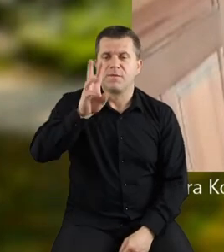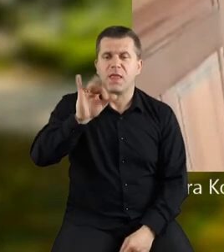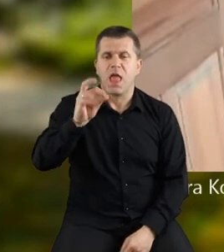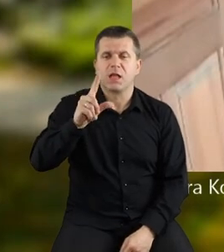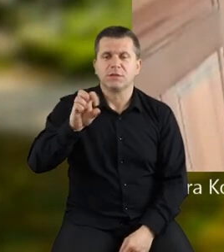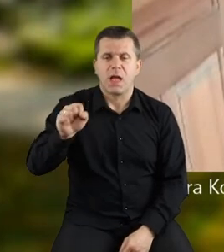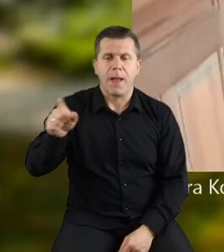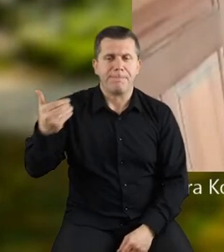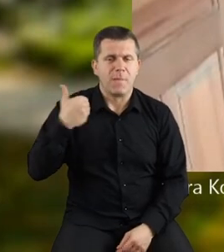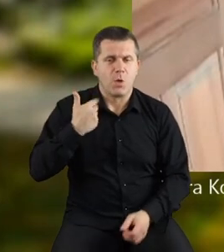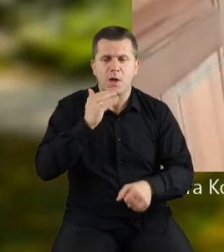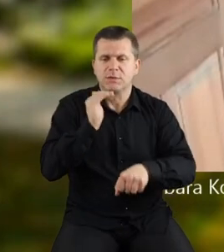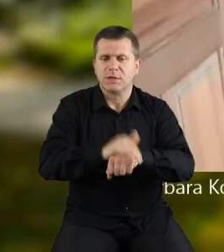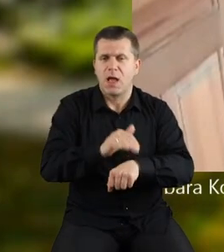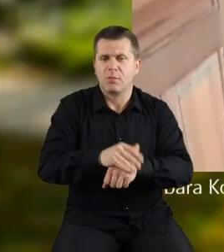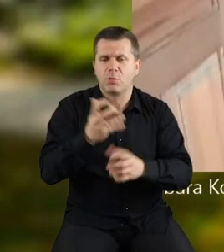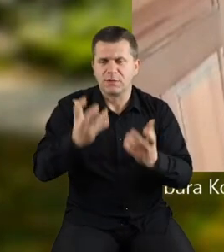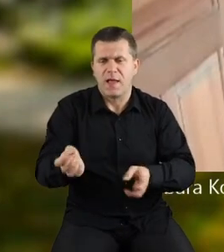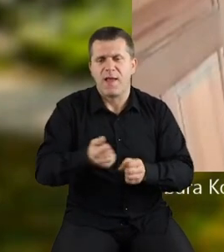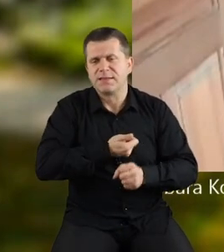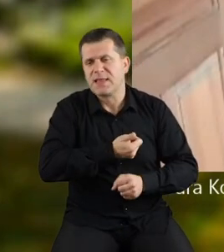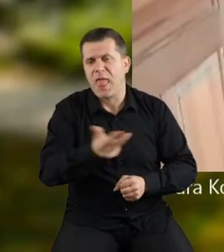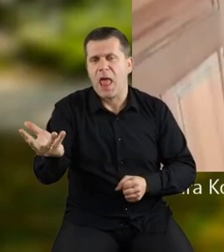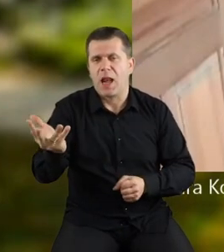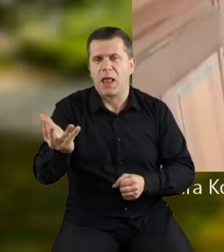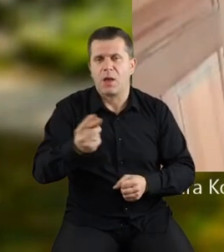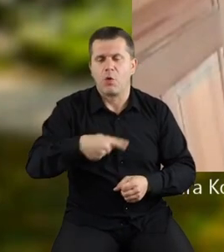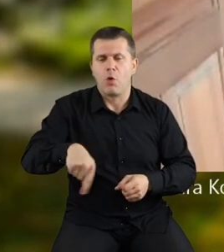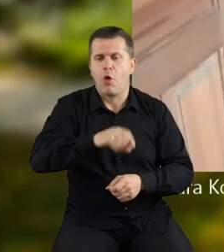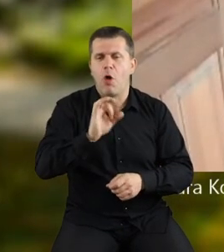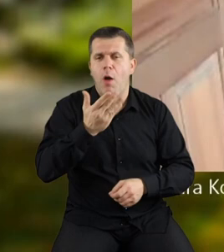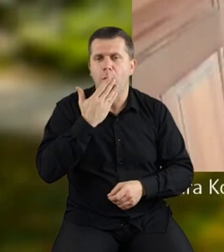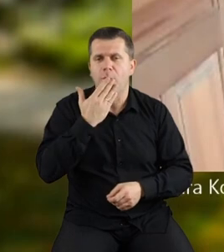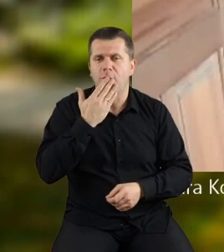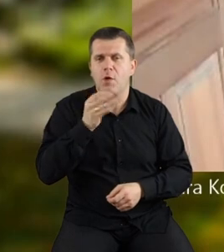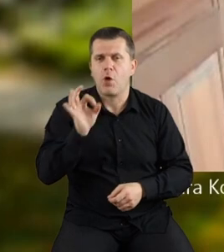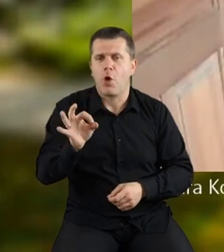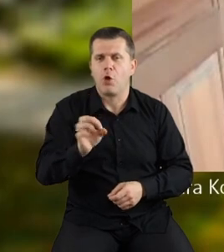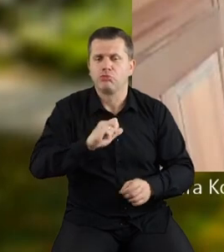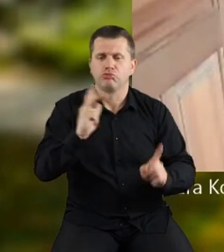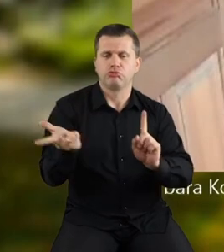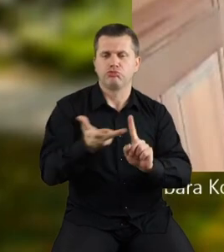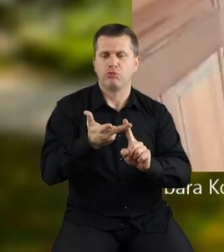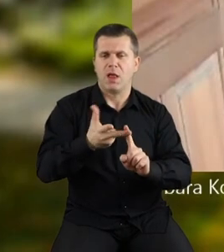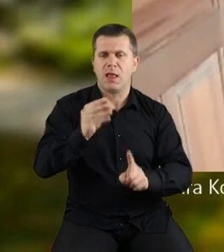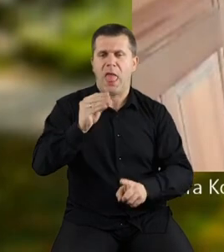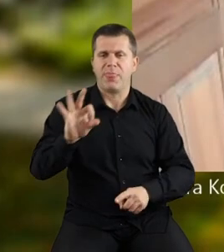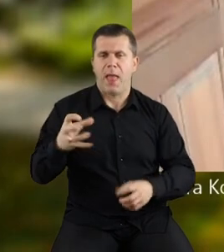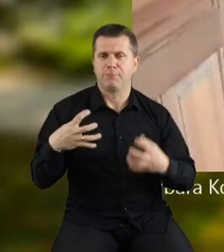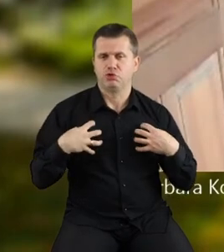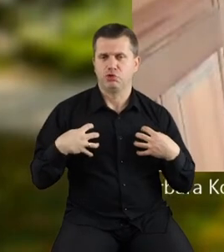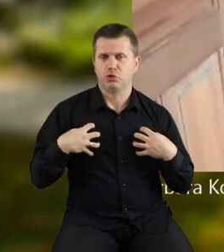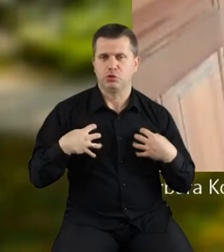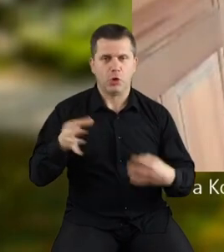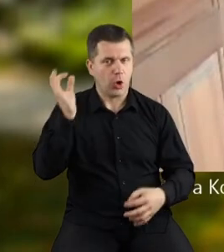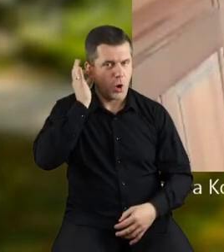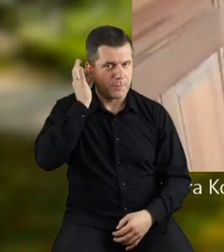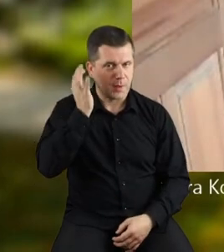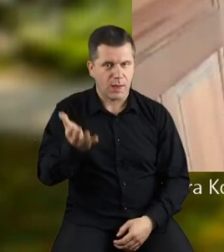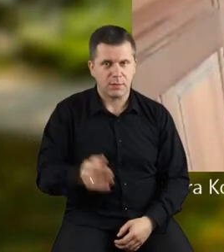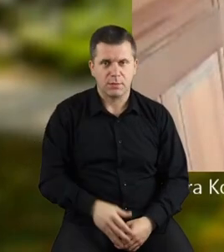bo Wiesia była zainteresowana wydaniem serii, która mówiłaby o tym trzecim etapie